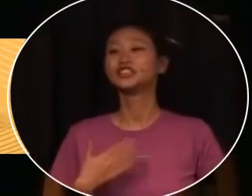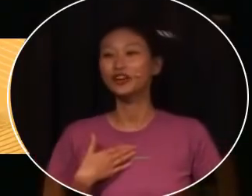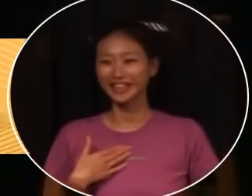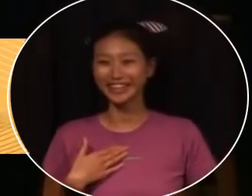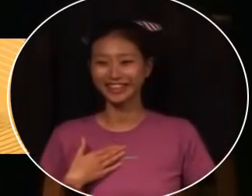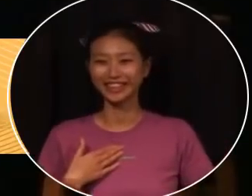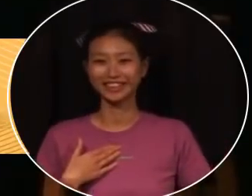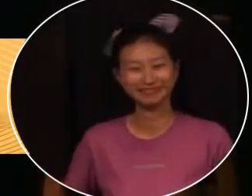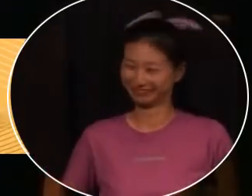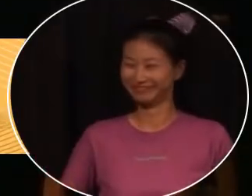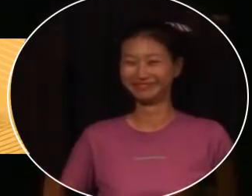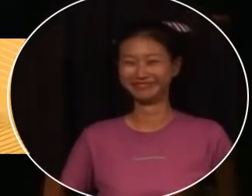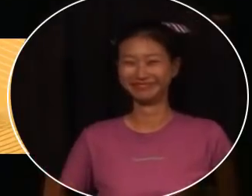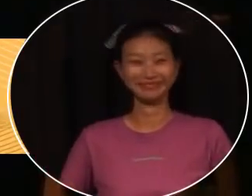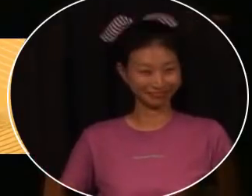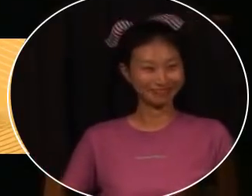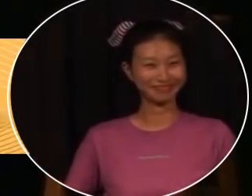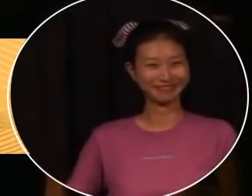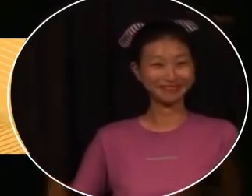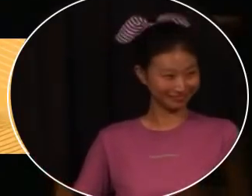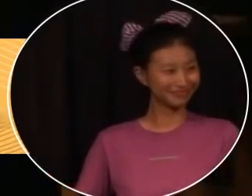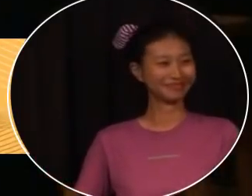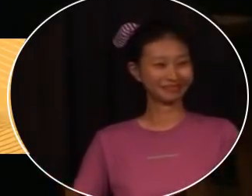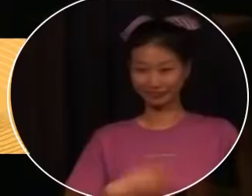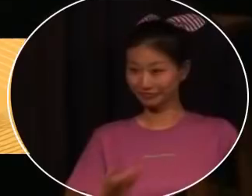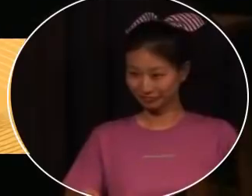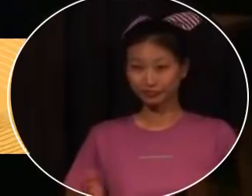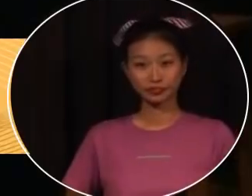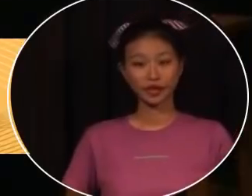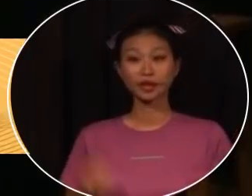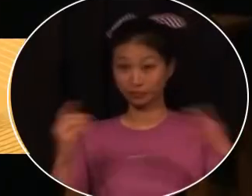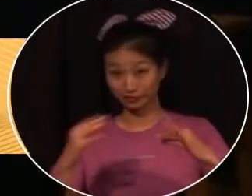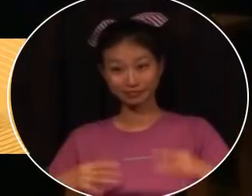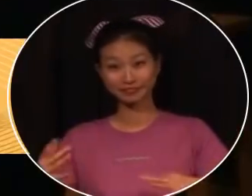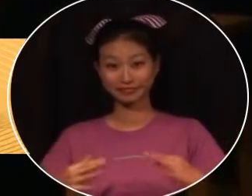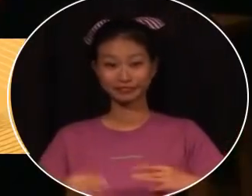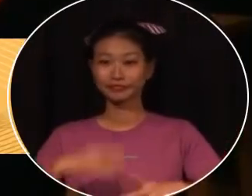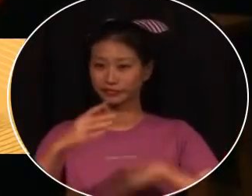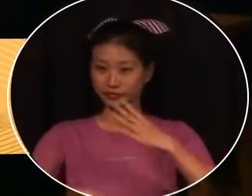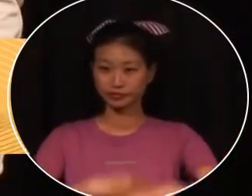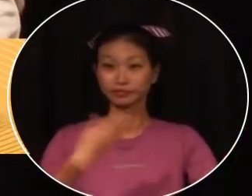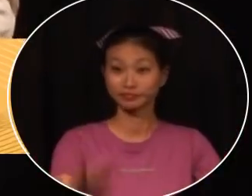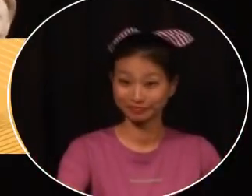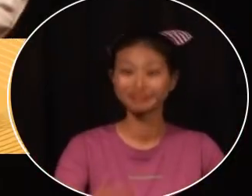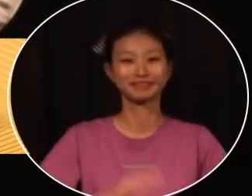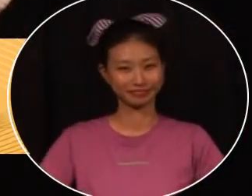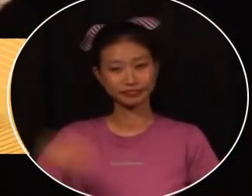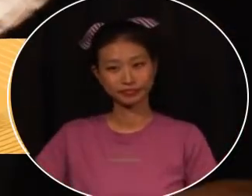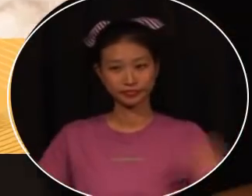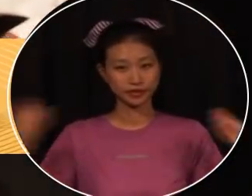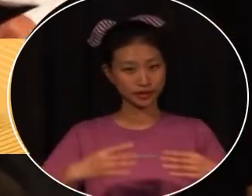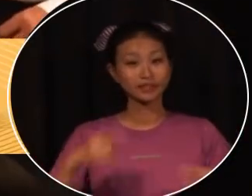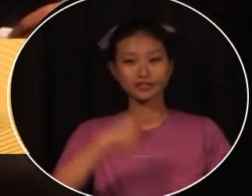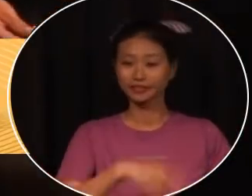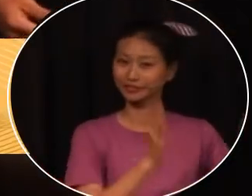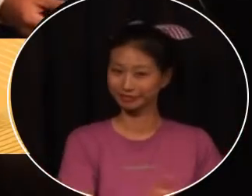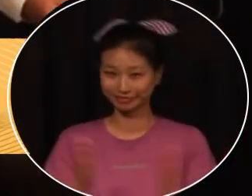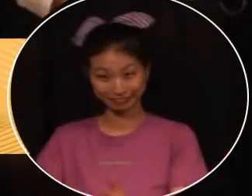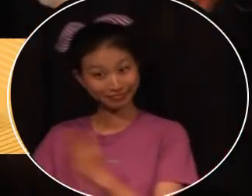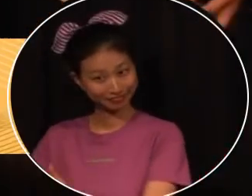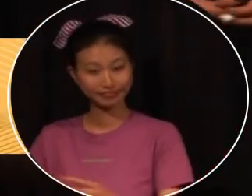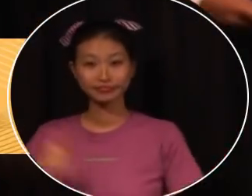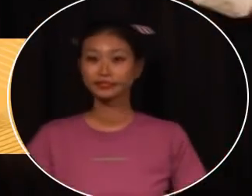A 片？ 这样，再哭我打你！ 去！哎，可以哦， 可以吗？对不对？